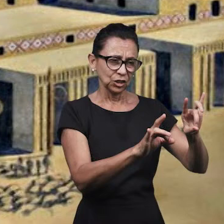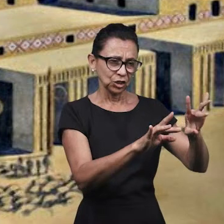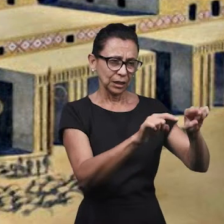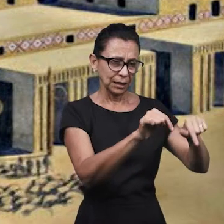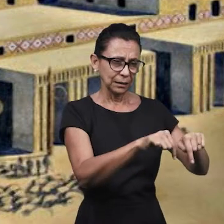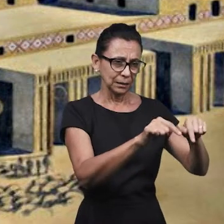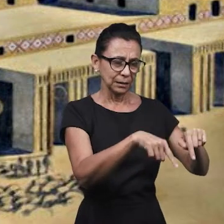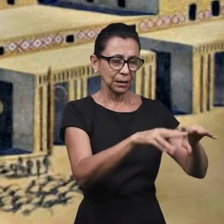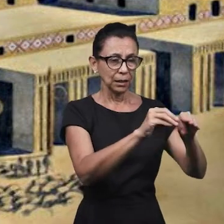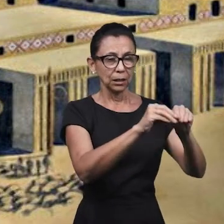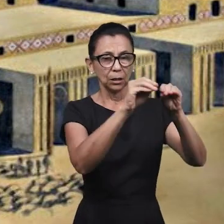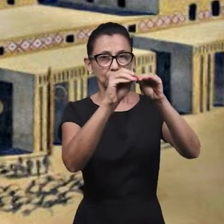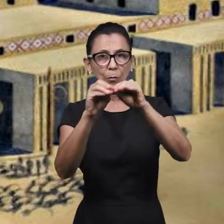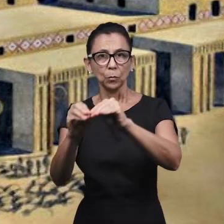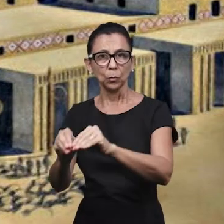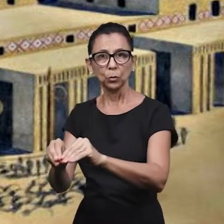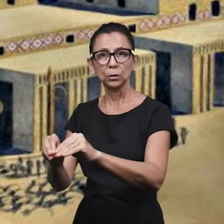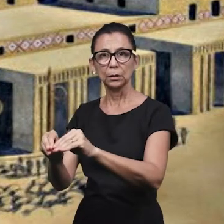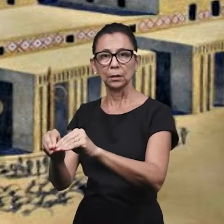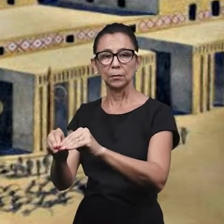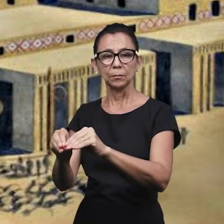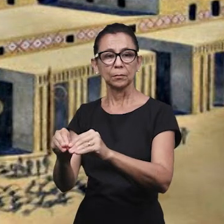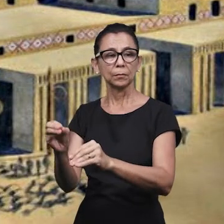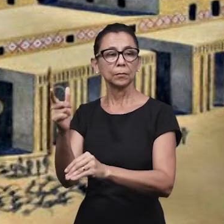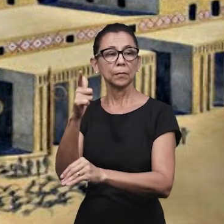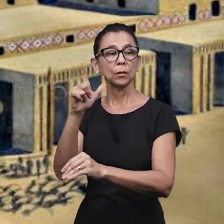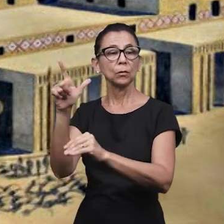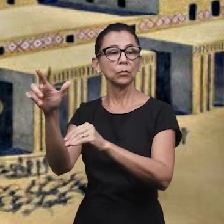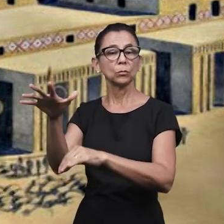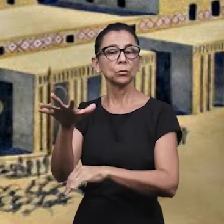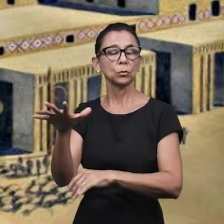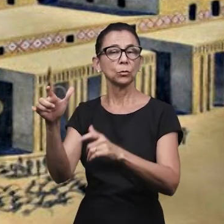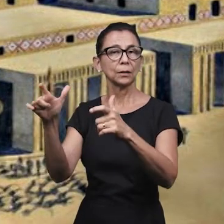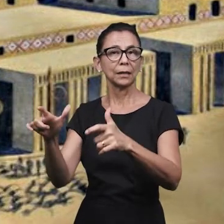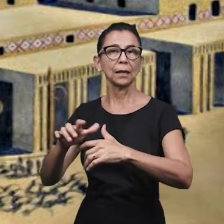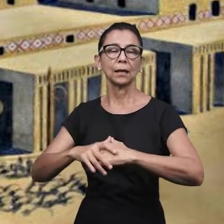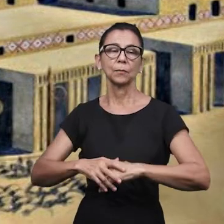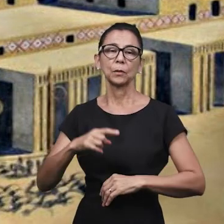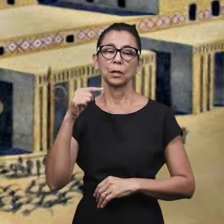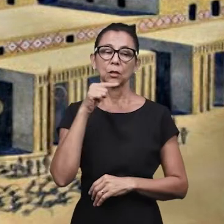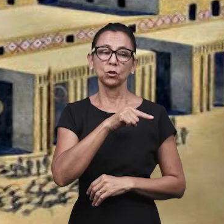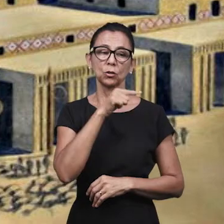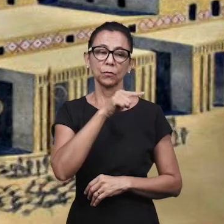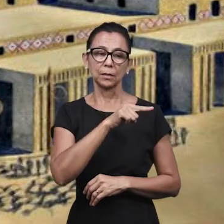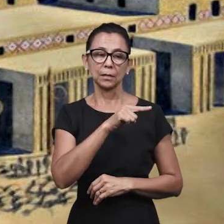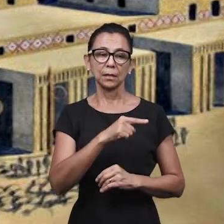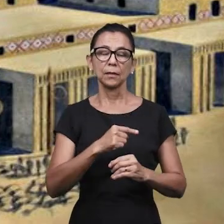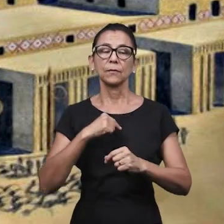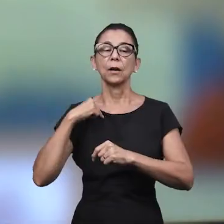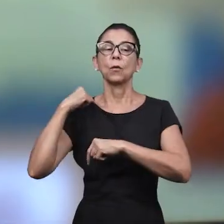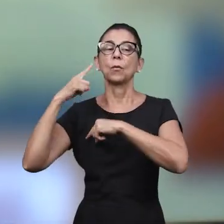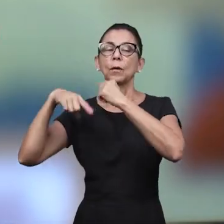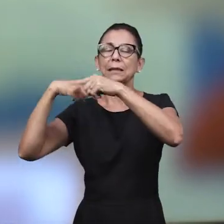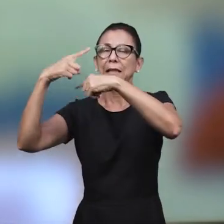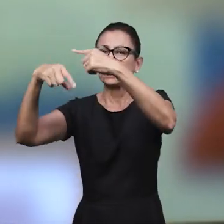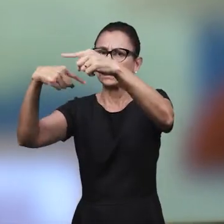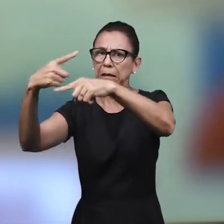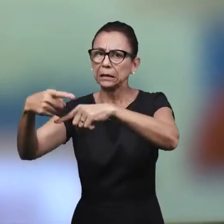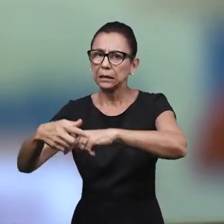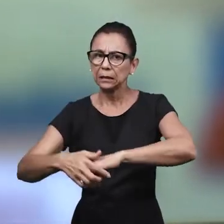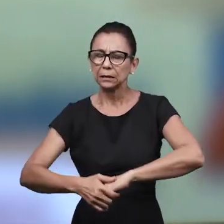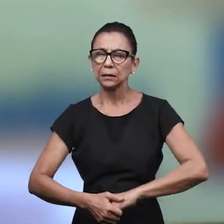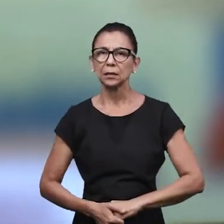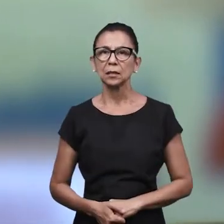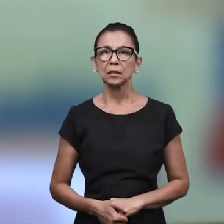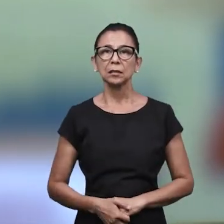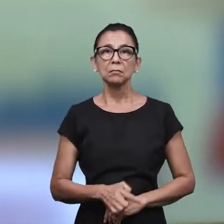terre que je te montrerai. Abraham a cru et a obéi la voix du Seigneur. Dieu a dit qu'il ferait d'Abraham une grande nation. Mais Abraham